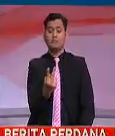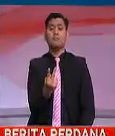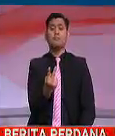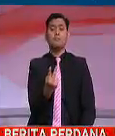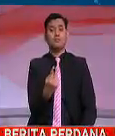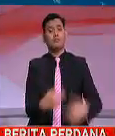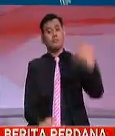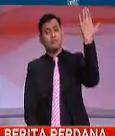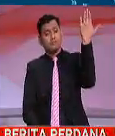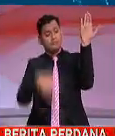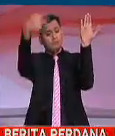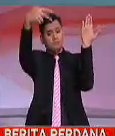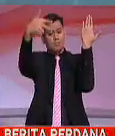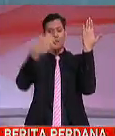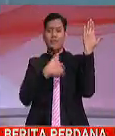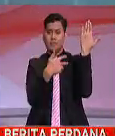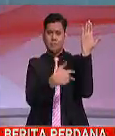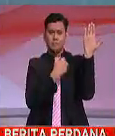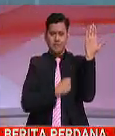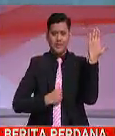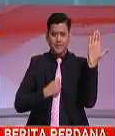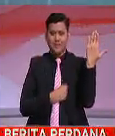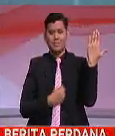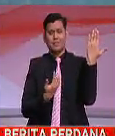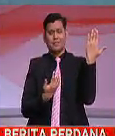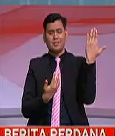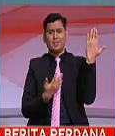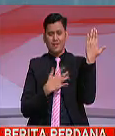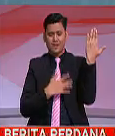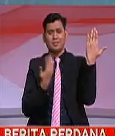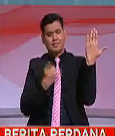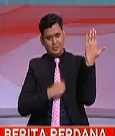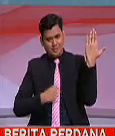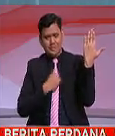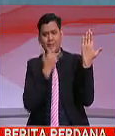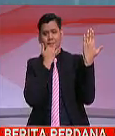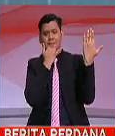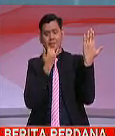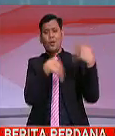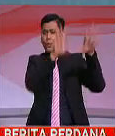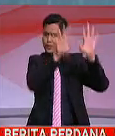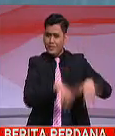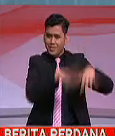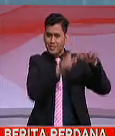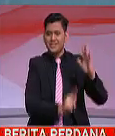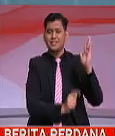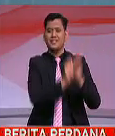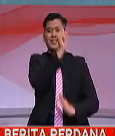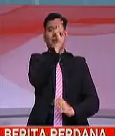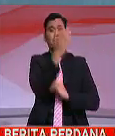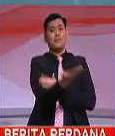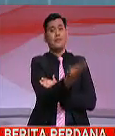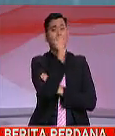bagi semenanjung Malaysia. Maaf, kita terus kepada paparan cerapan hujan tertinggi setakat ini sejak dari pagi